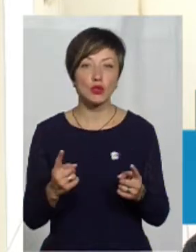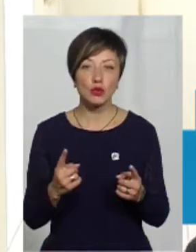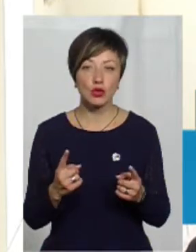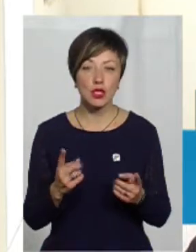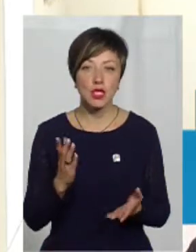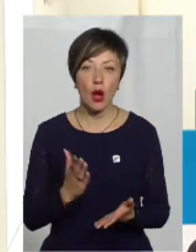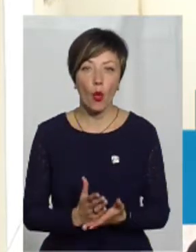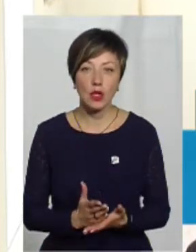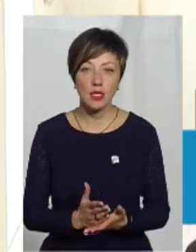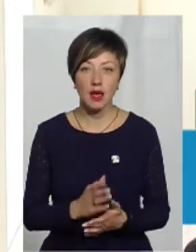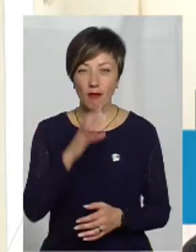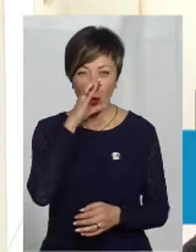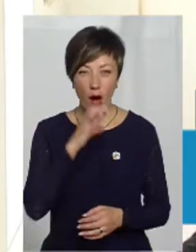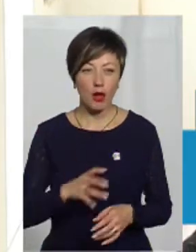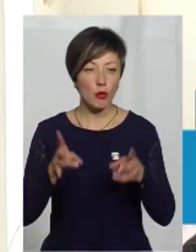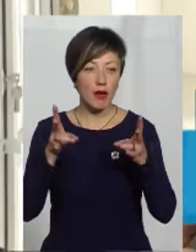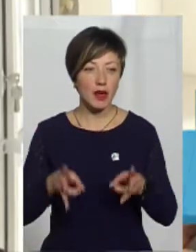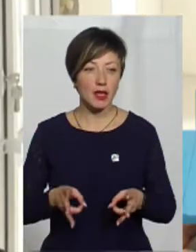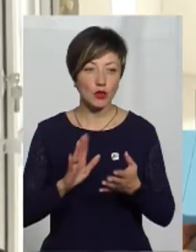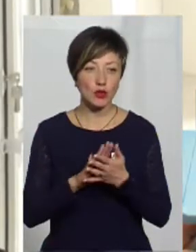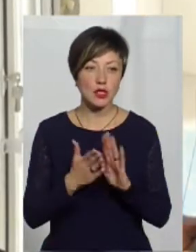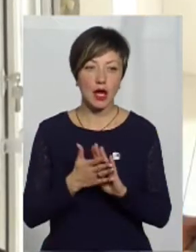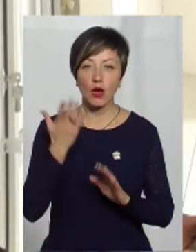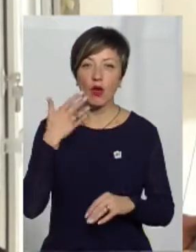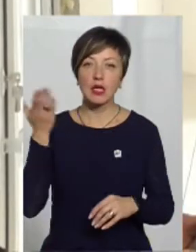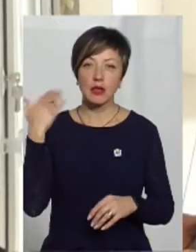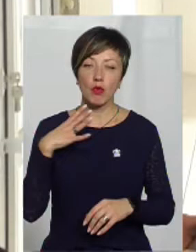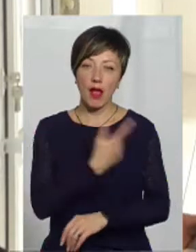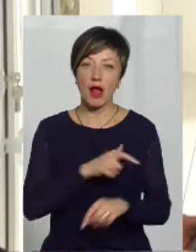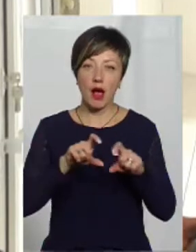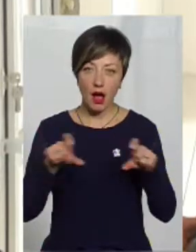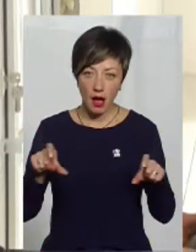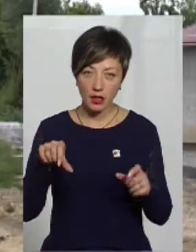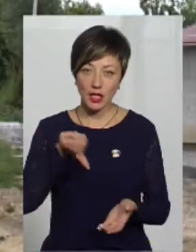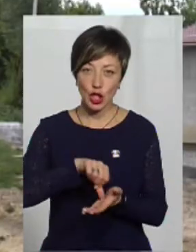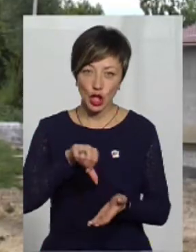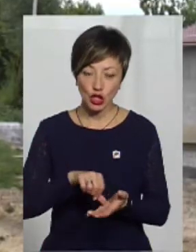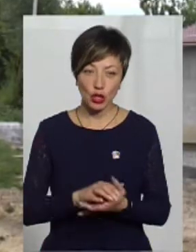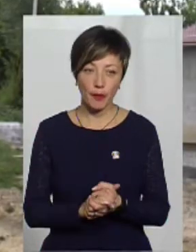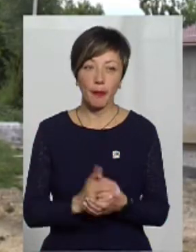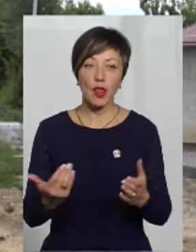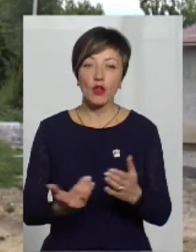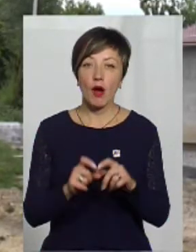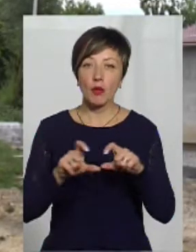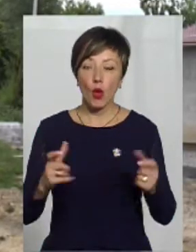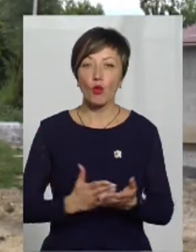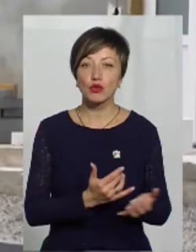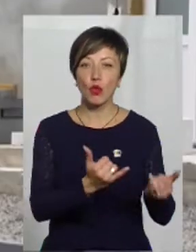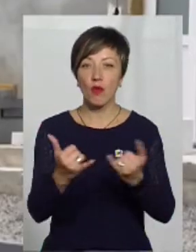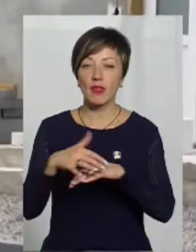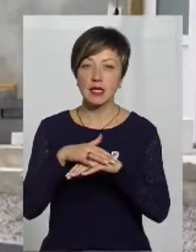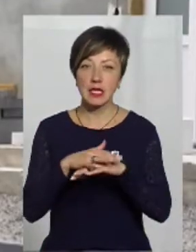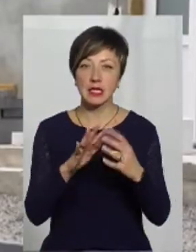знаходиться в поганому аварійному стані. Колись там була лікарня в нас дільнична. Нова амбулаторія обслуговуватиме населення